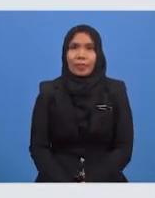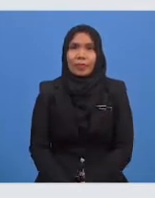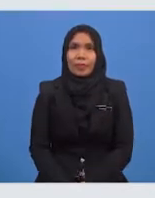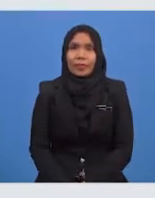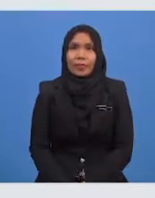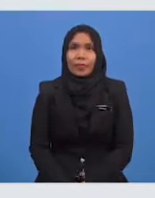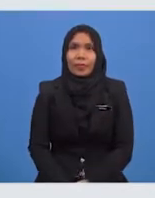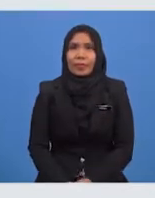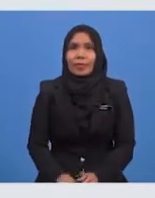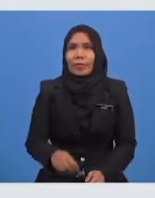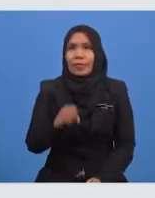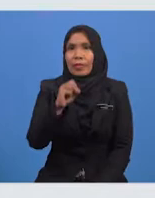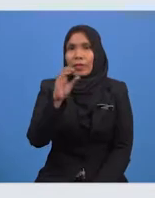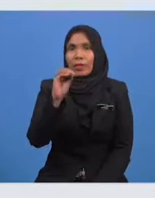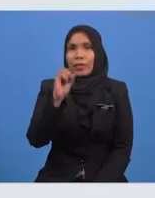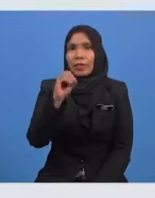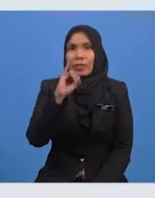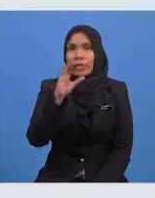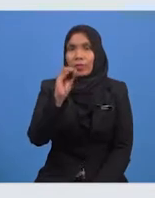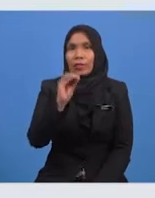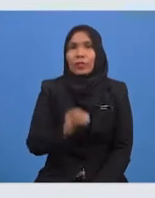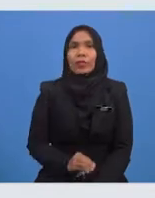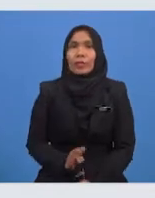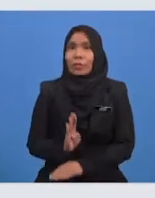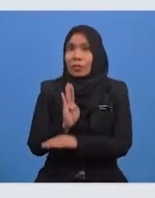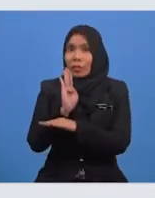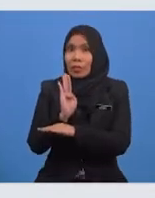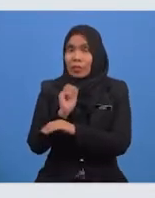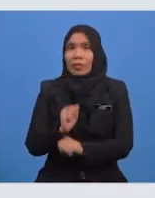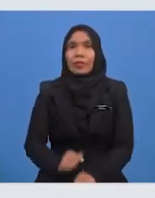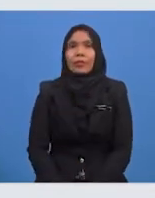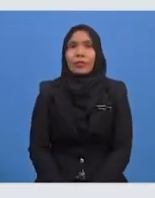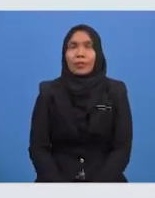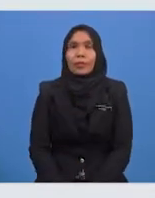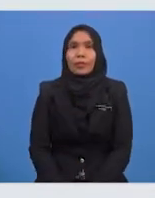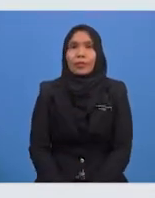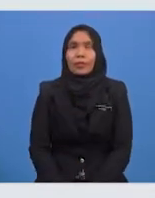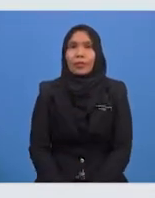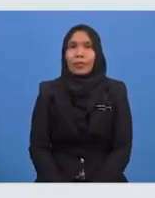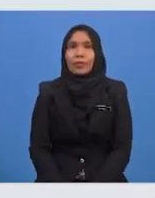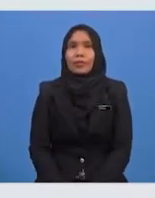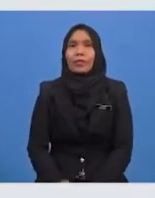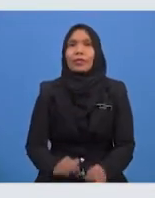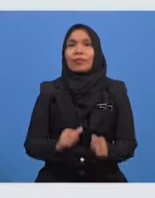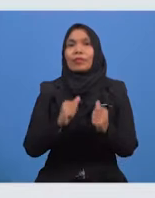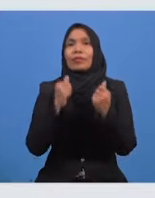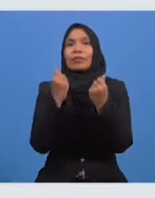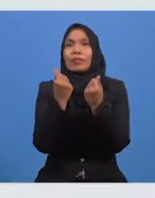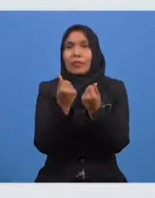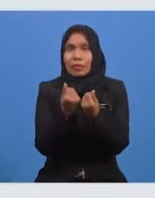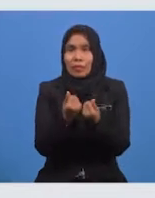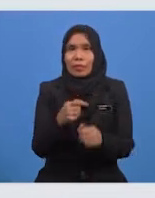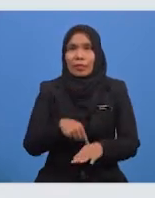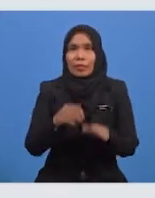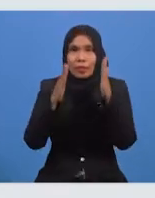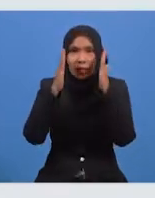mempengaruhi permintaan terhadap barang dan perkhidmatan. Komposisi etnik di Malaysia membentuk corak permintaan terhadap